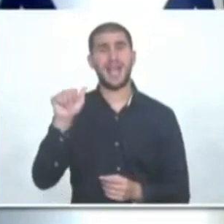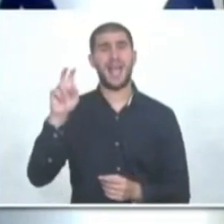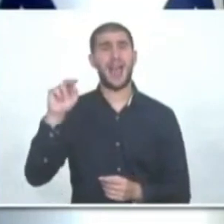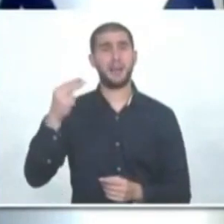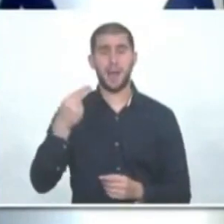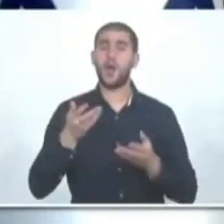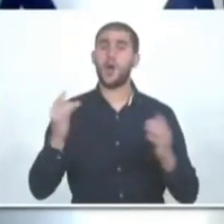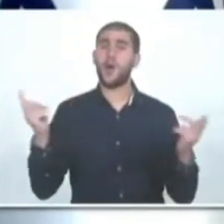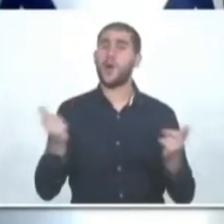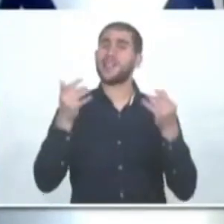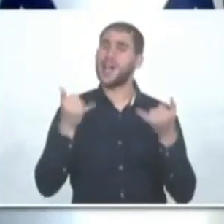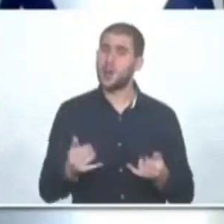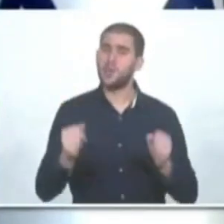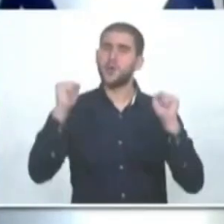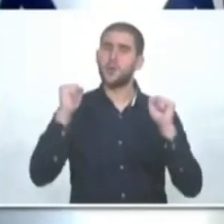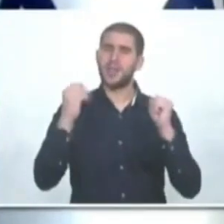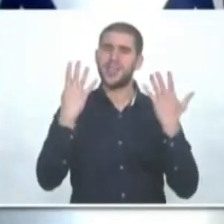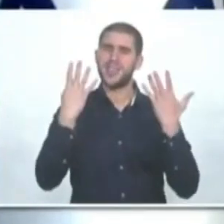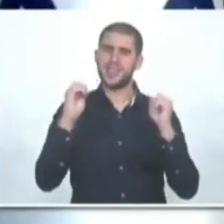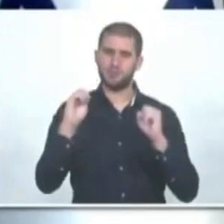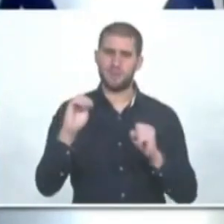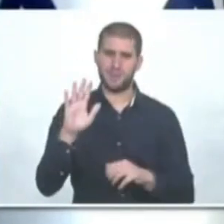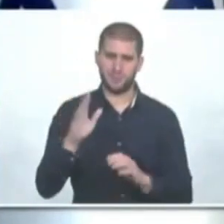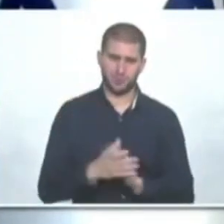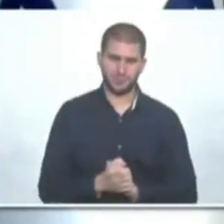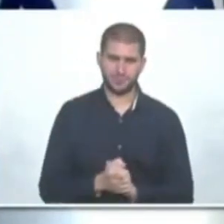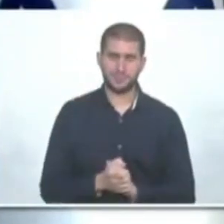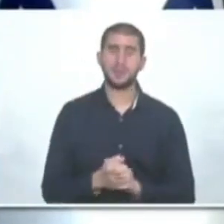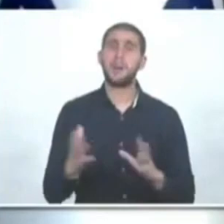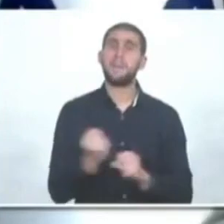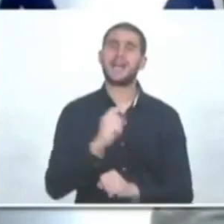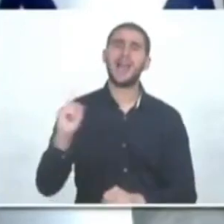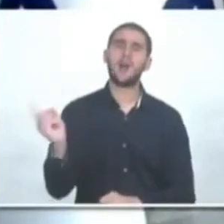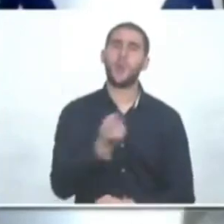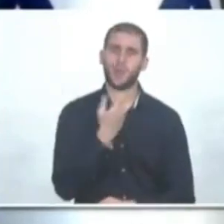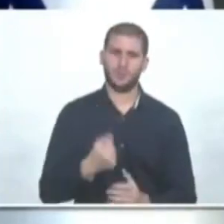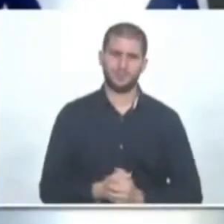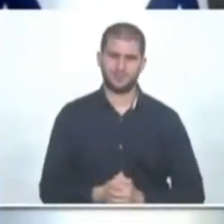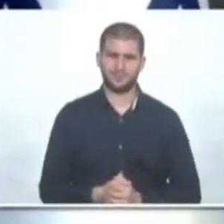שחוגגת היום את יום הולדתה ה-95. בהצלחה לכולנו.